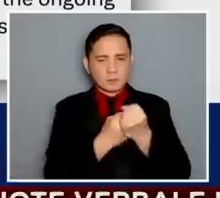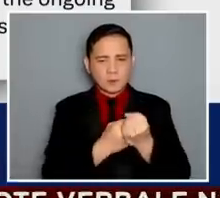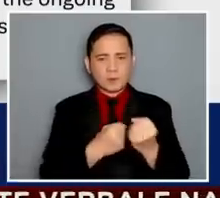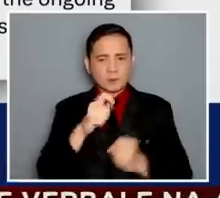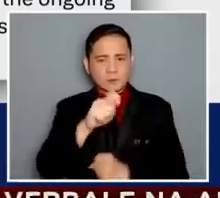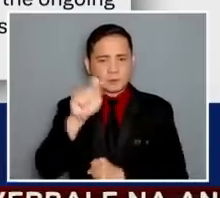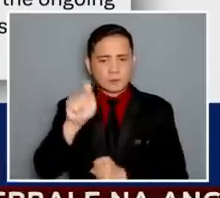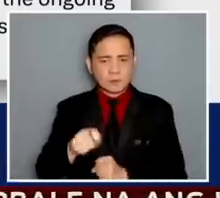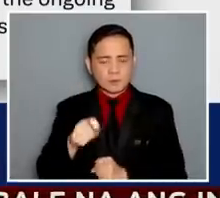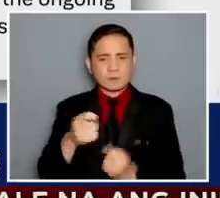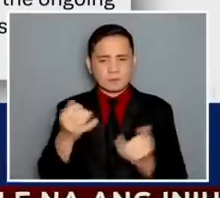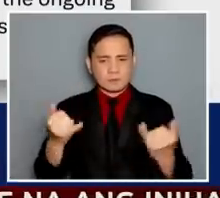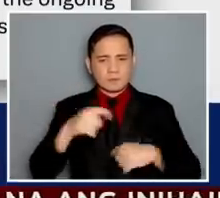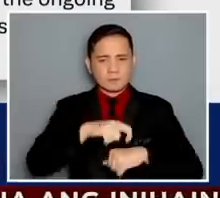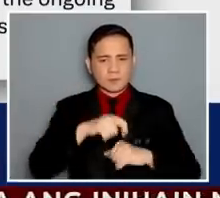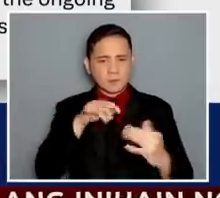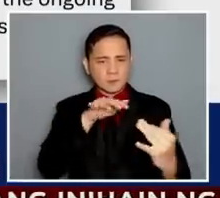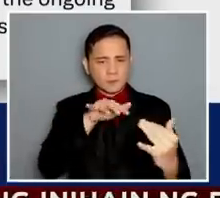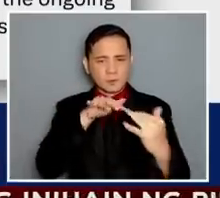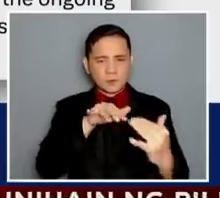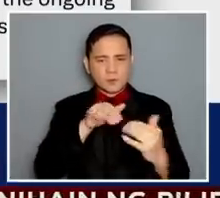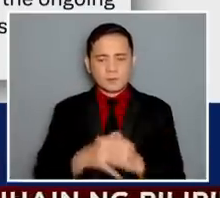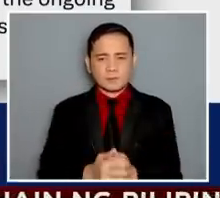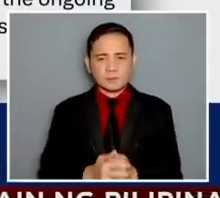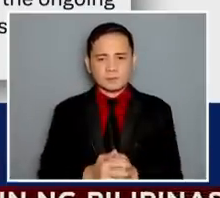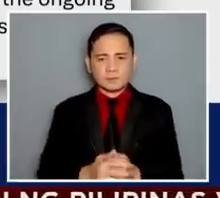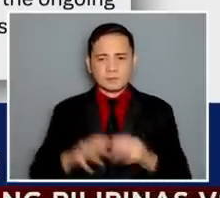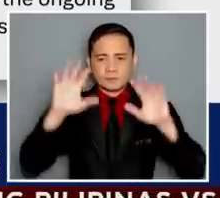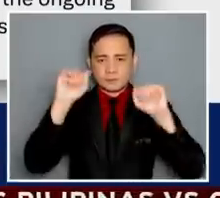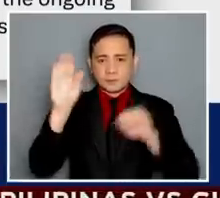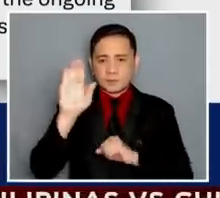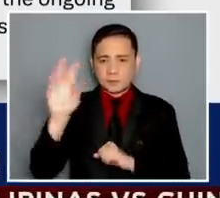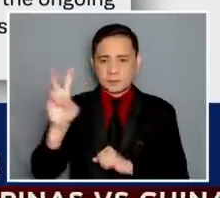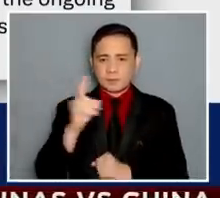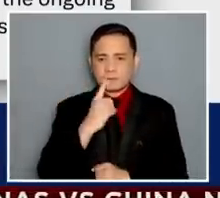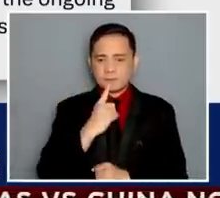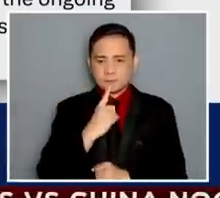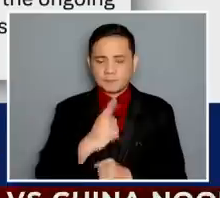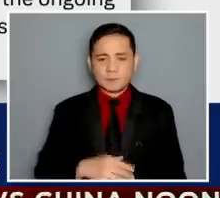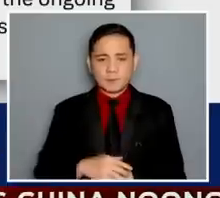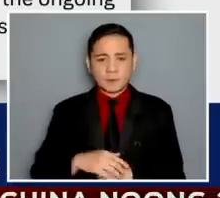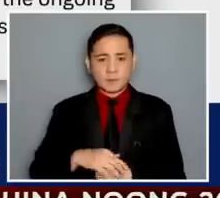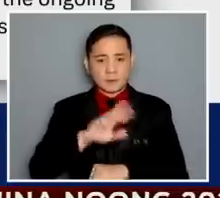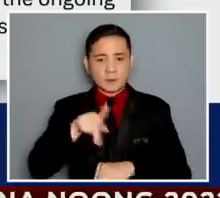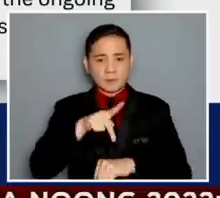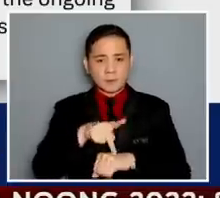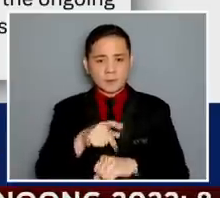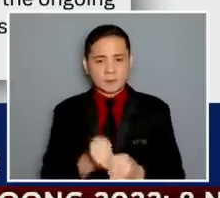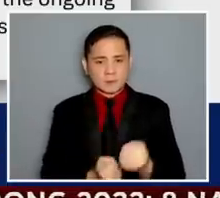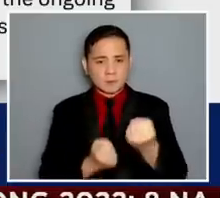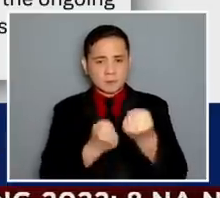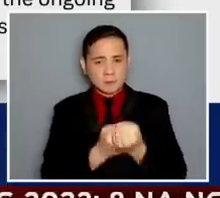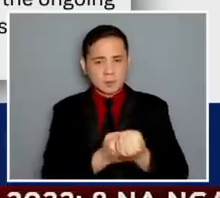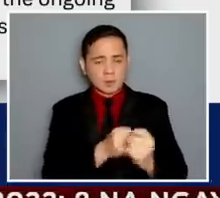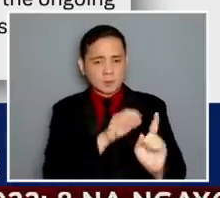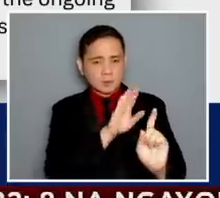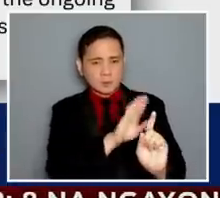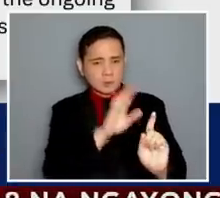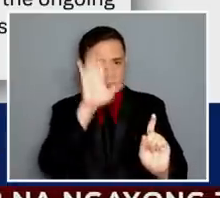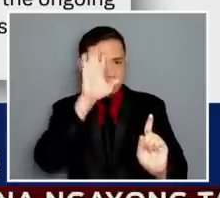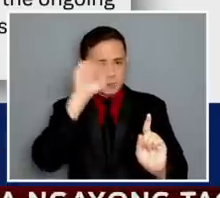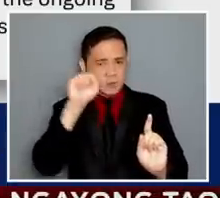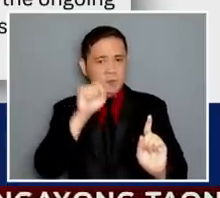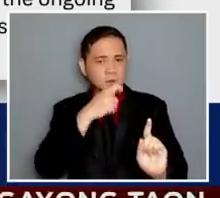ng krisis. Dagdag ni Marcos Jr. kung suportado ng Pilipinas ang mga hakbang ni Zelensky